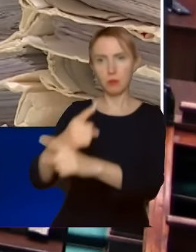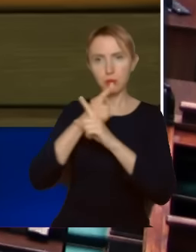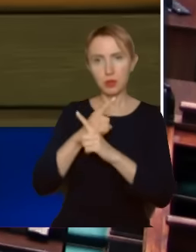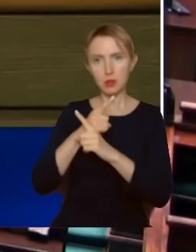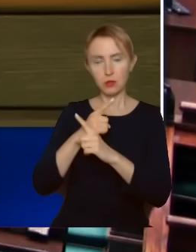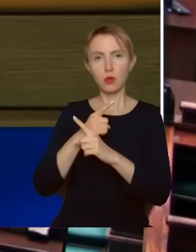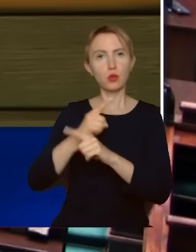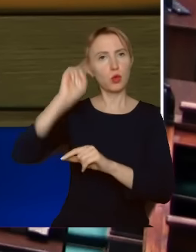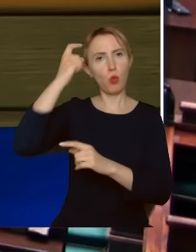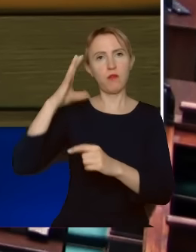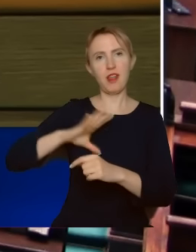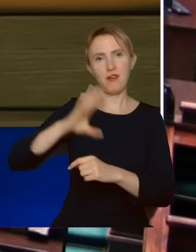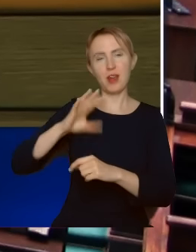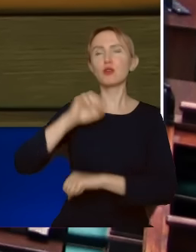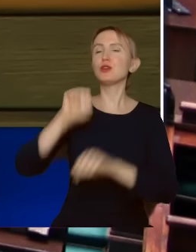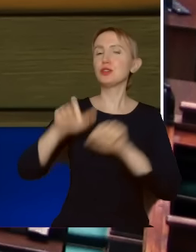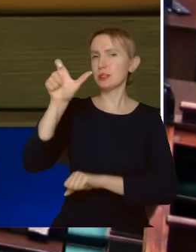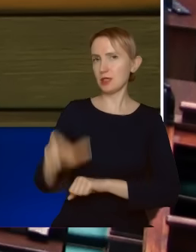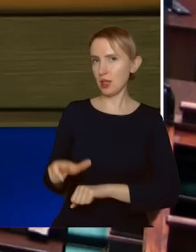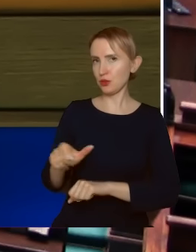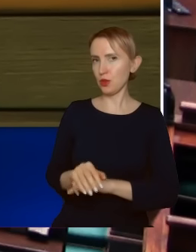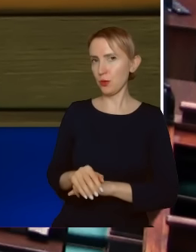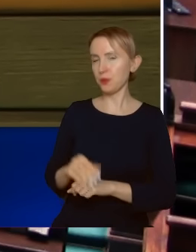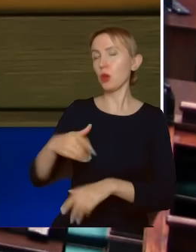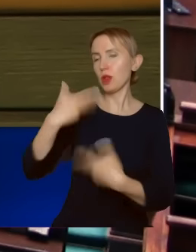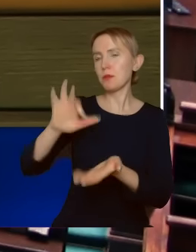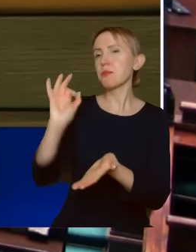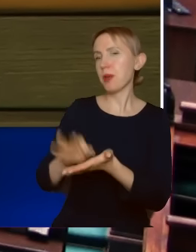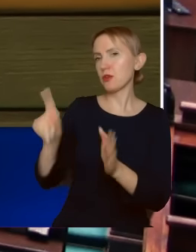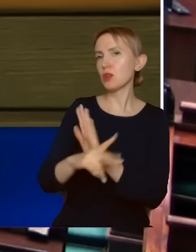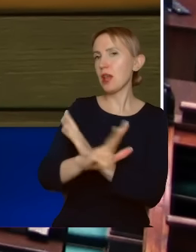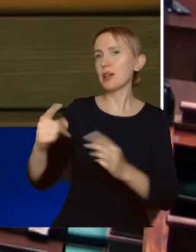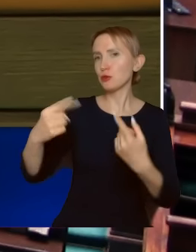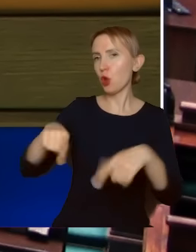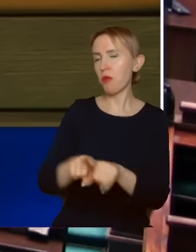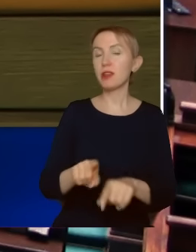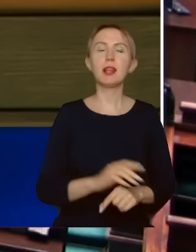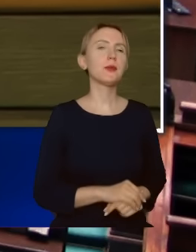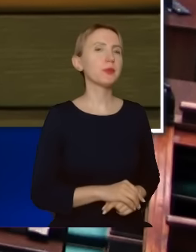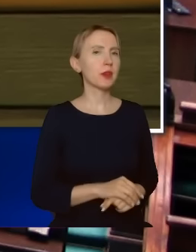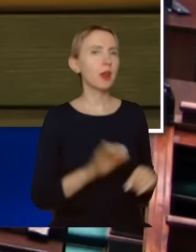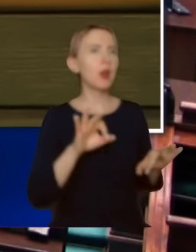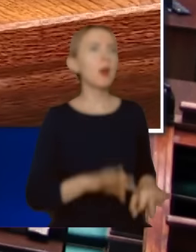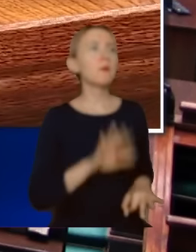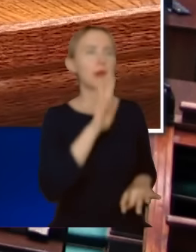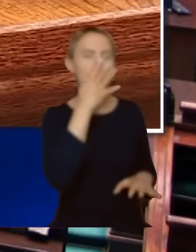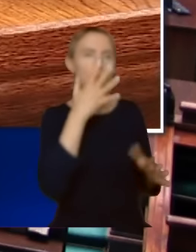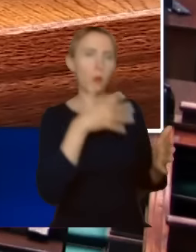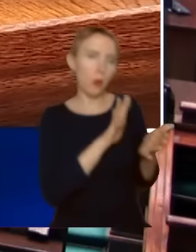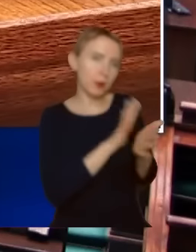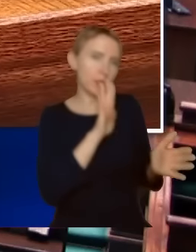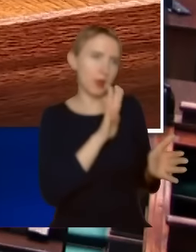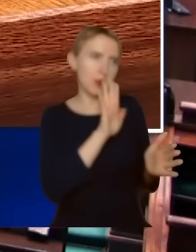naczelnych wartości oczywiście pana ocena i pan ma do niej prawo ale ja mówię o